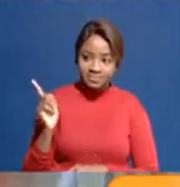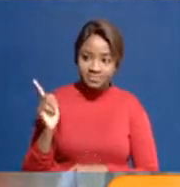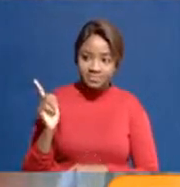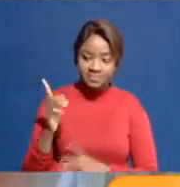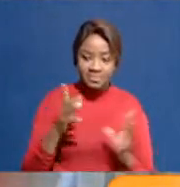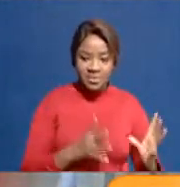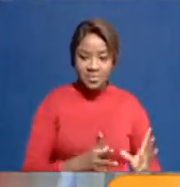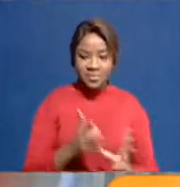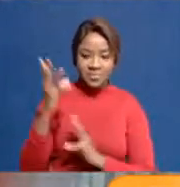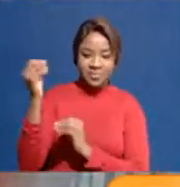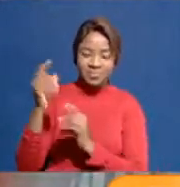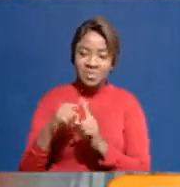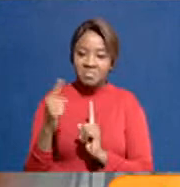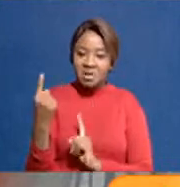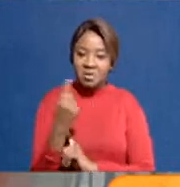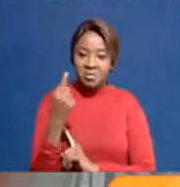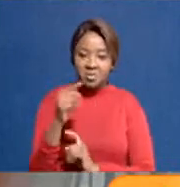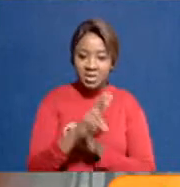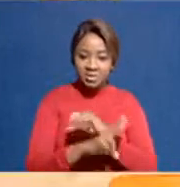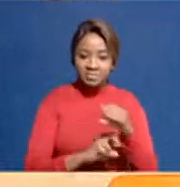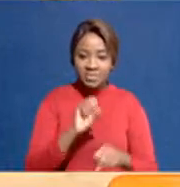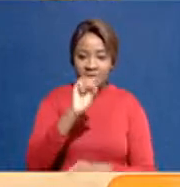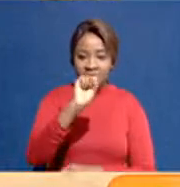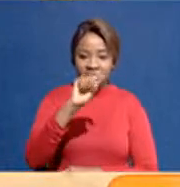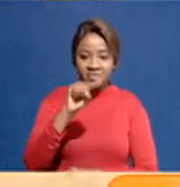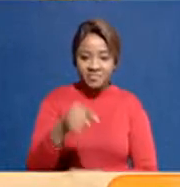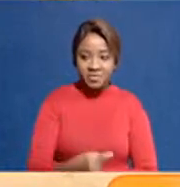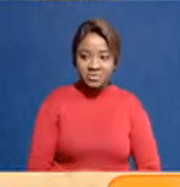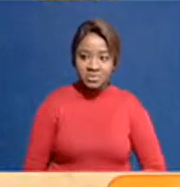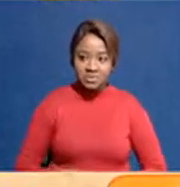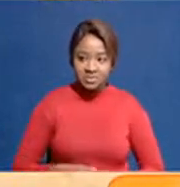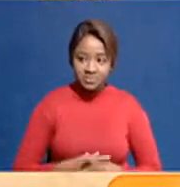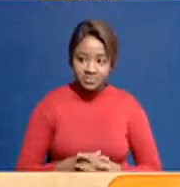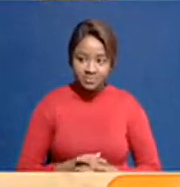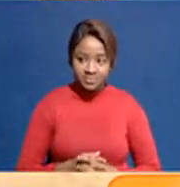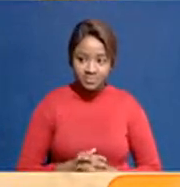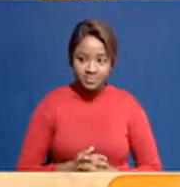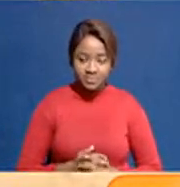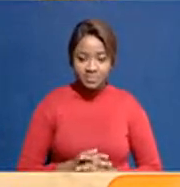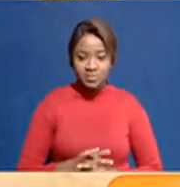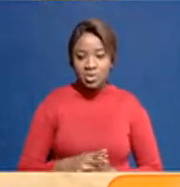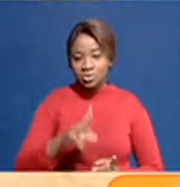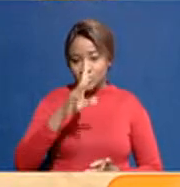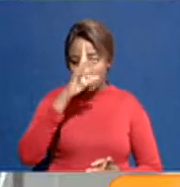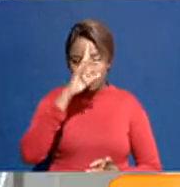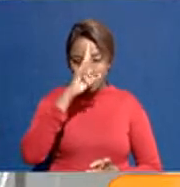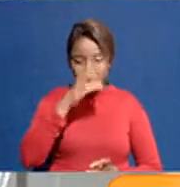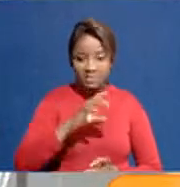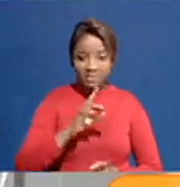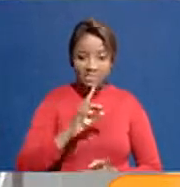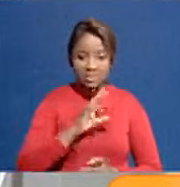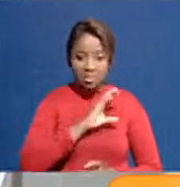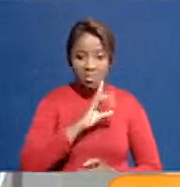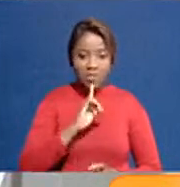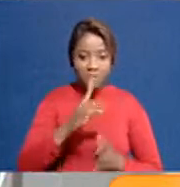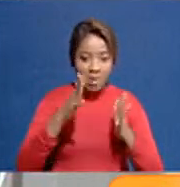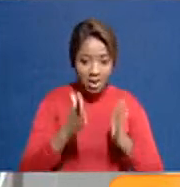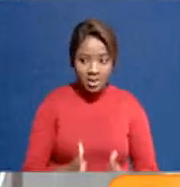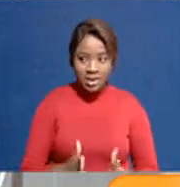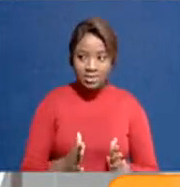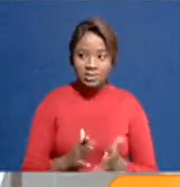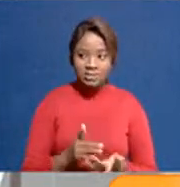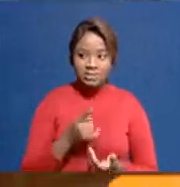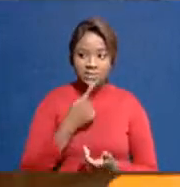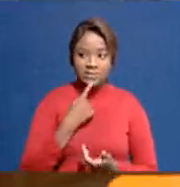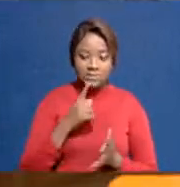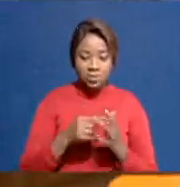waliondoka, waliiba shilingi 1,500. Kamanda wa polisi Machakos Joseph Olenapeyan